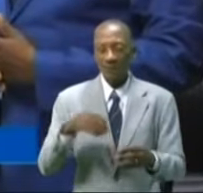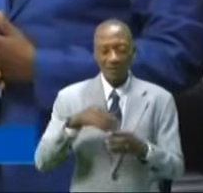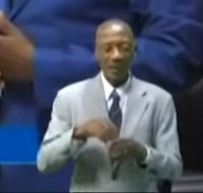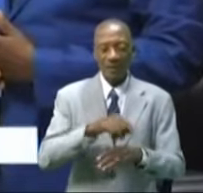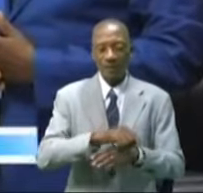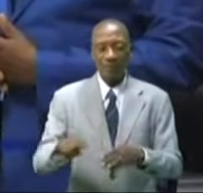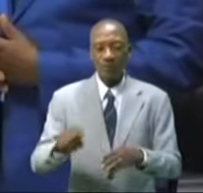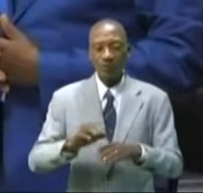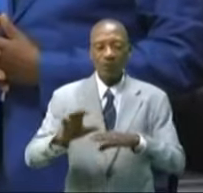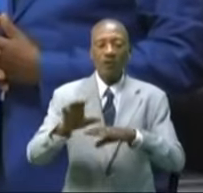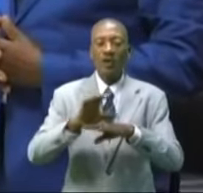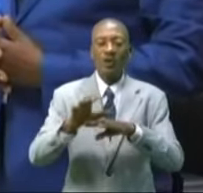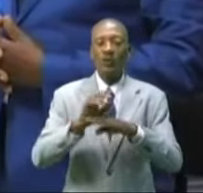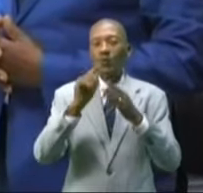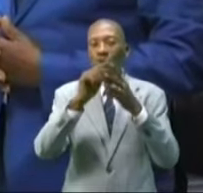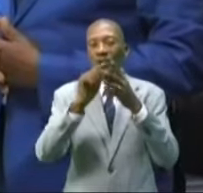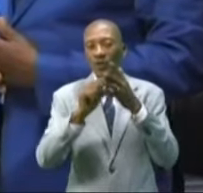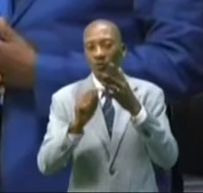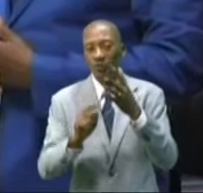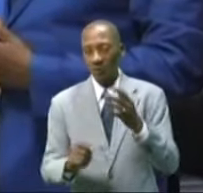Ça, c'est 2023. Bon.